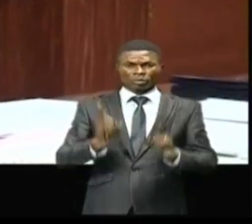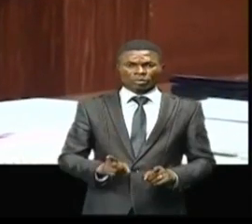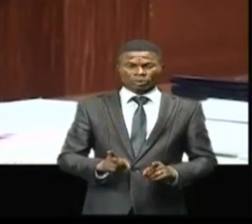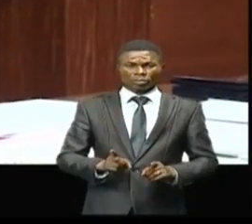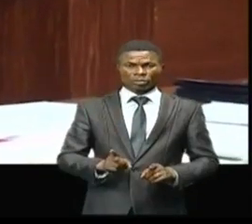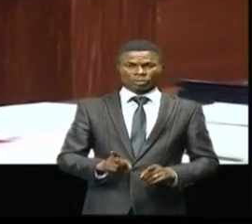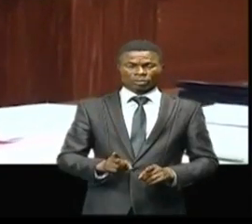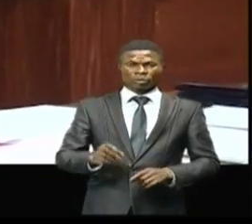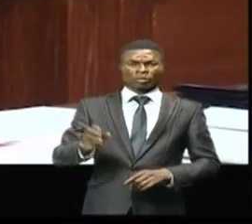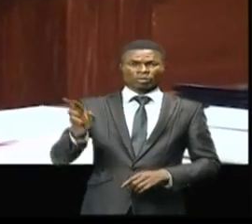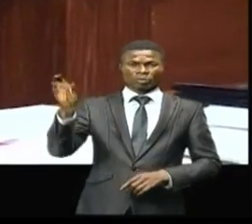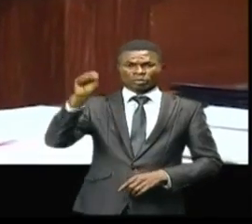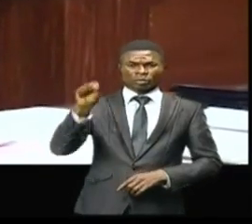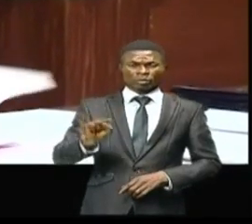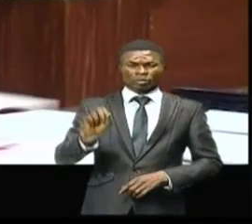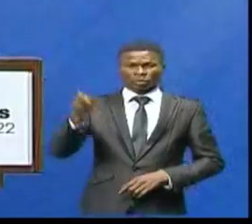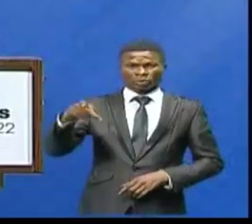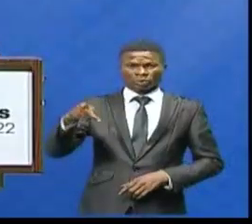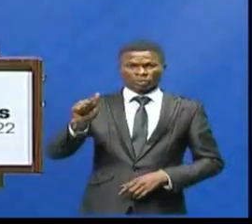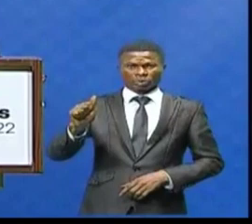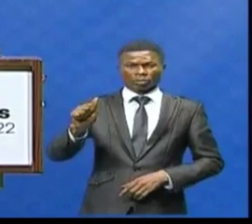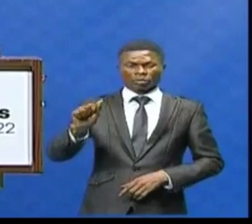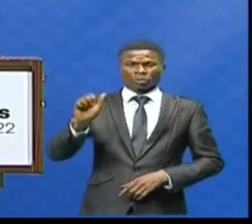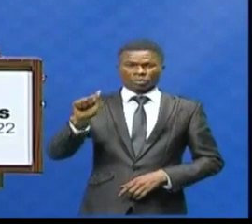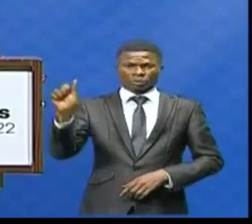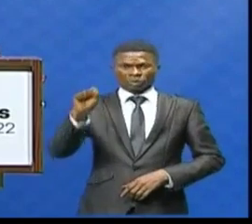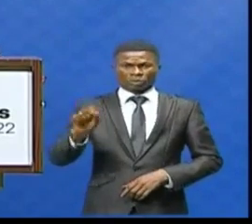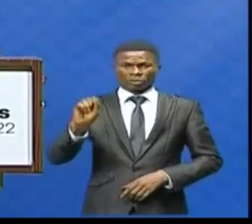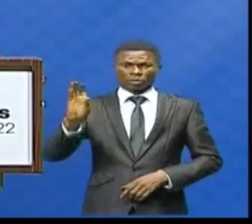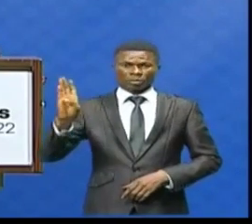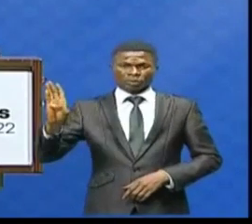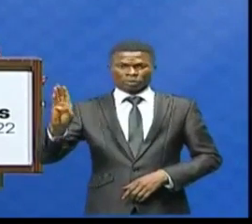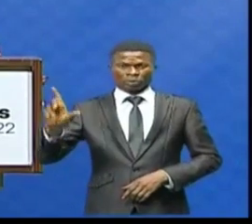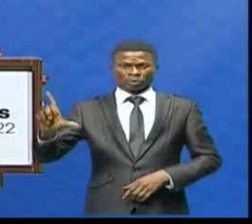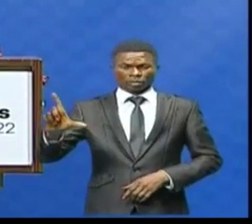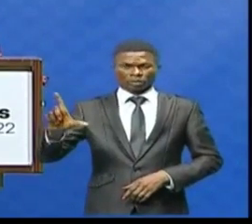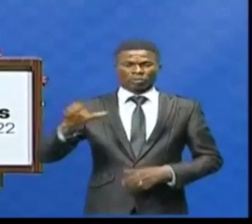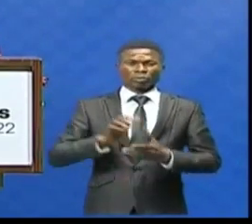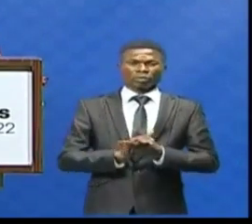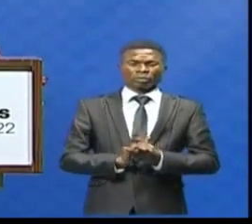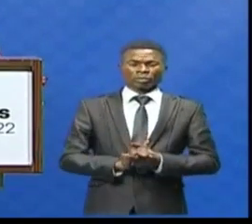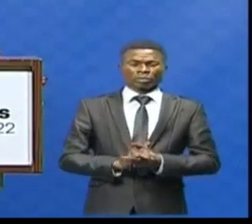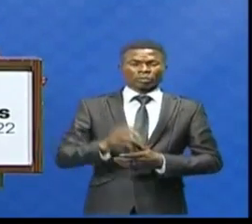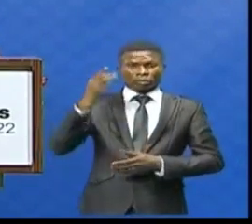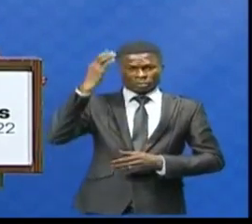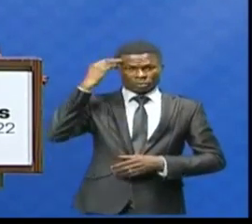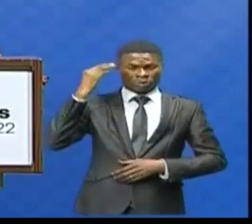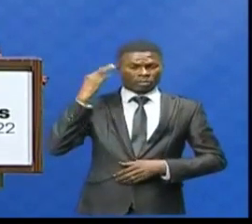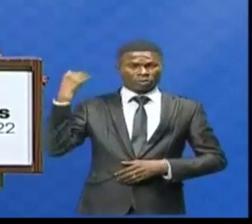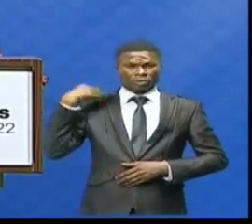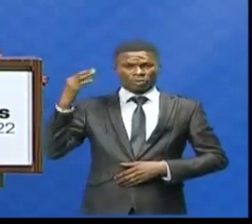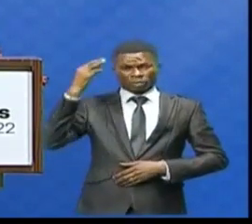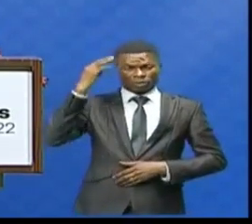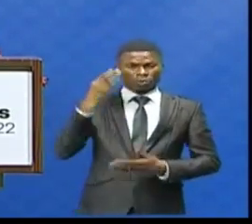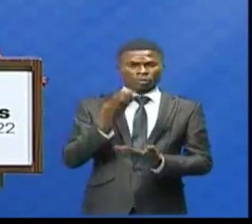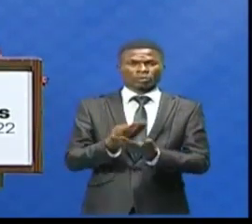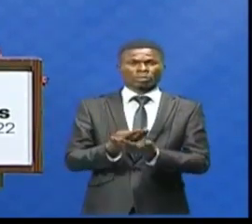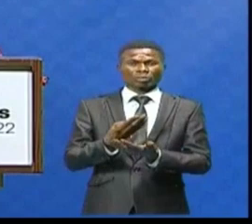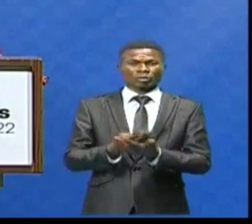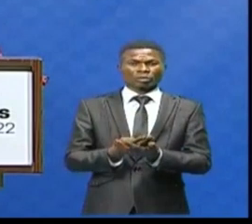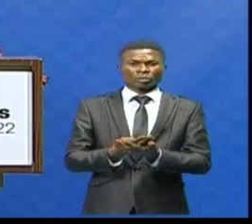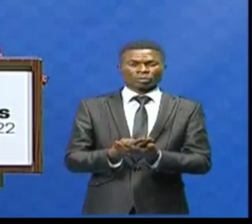shirpa en svel en sigle à ce sujet les ministres d'État ministre du Budget